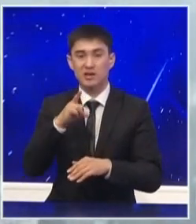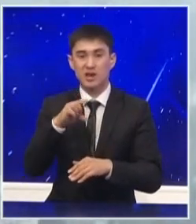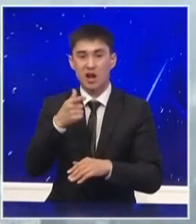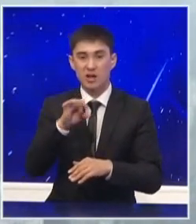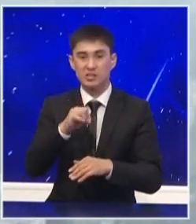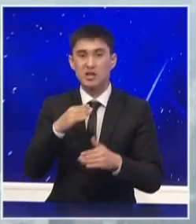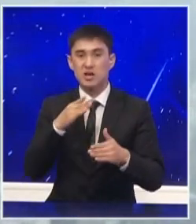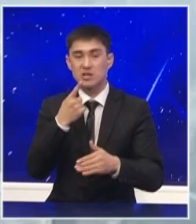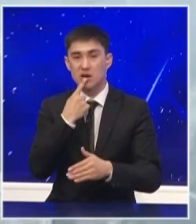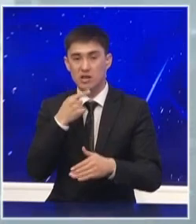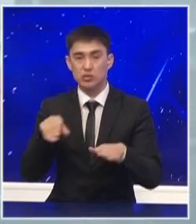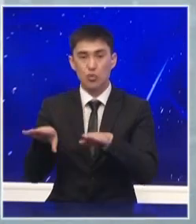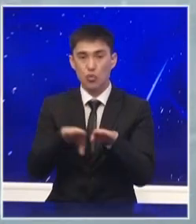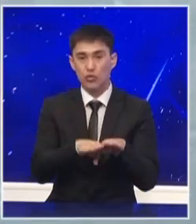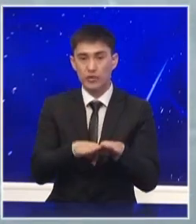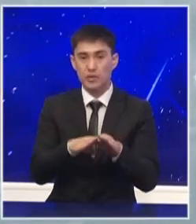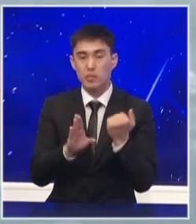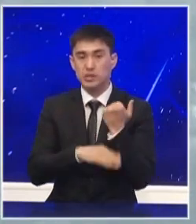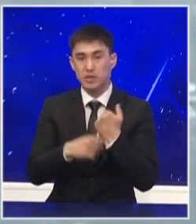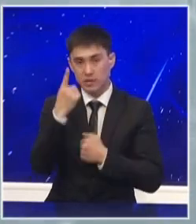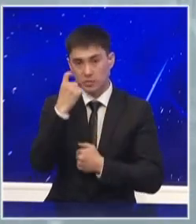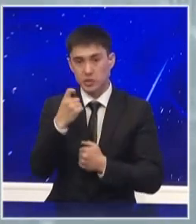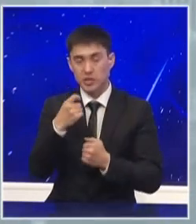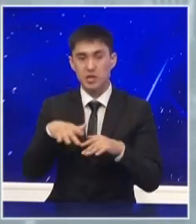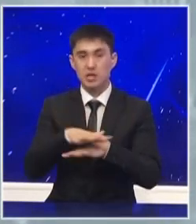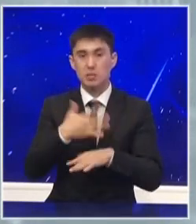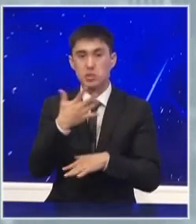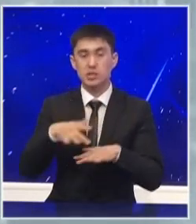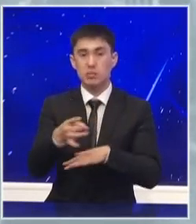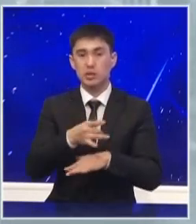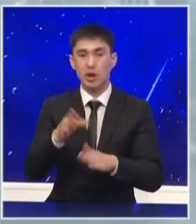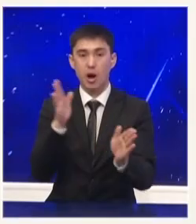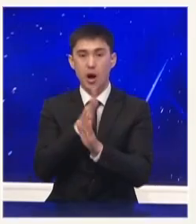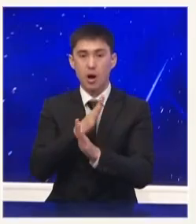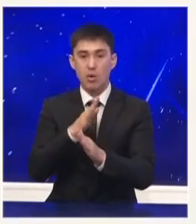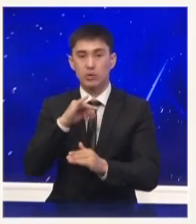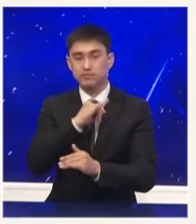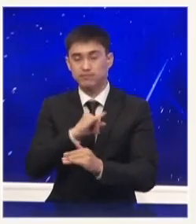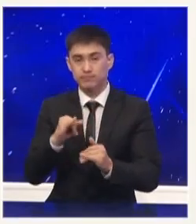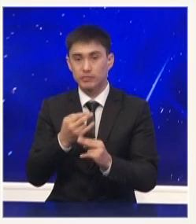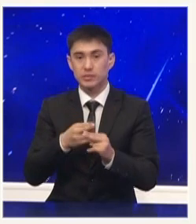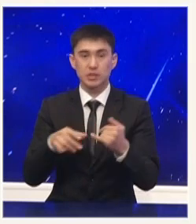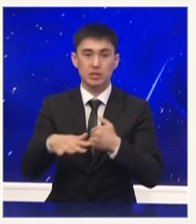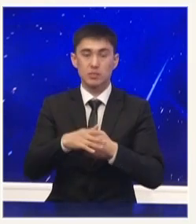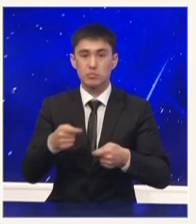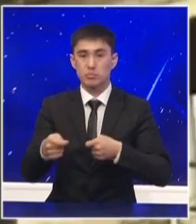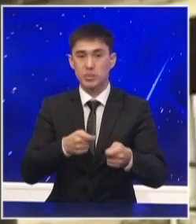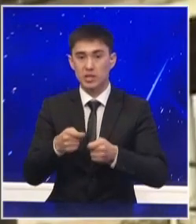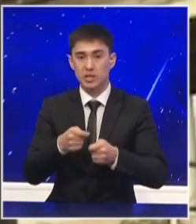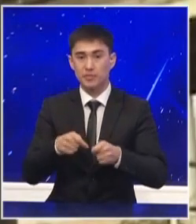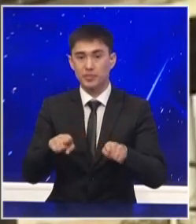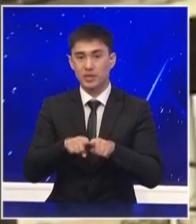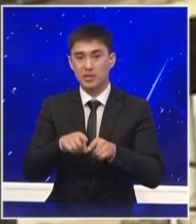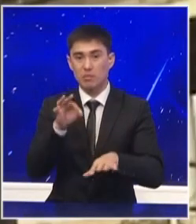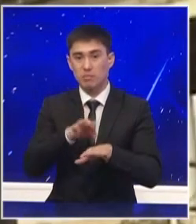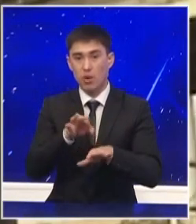қызыл деңгейге жеткен. Соңғы деректерге қарағанда елдегі 5 аймақта ауаның сапасы тым нашарлаған. Жергілікті билік демікпе сияқты